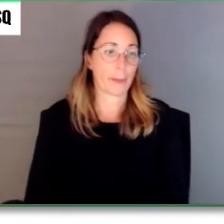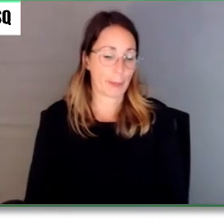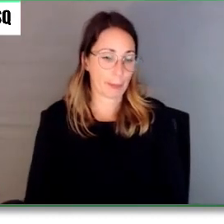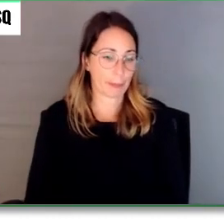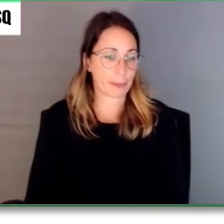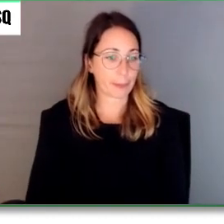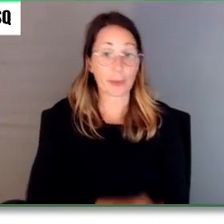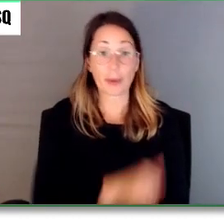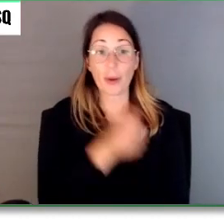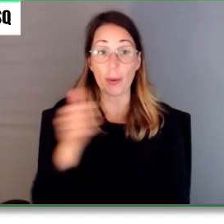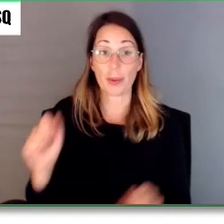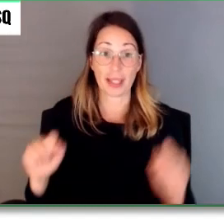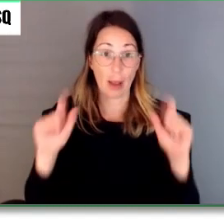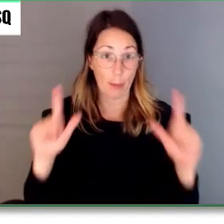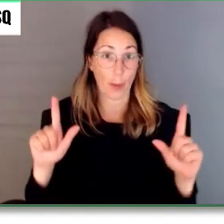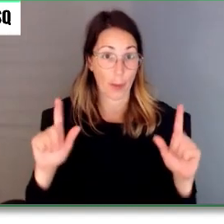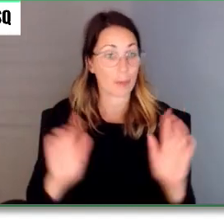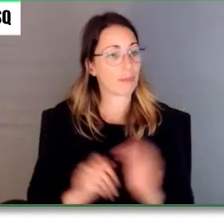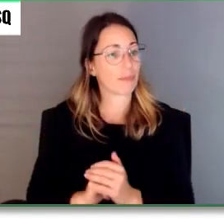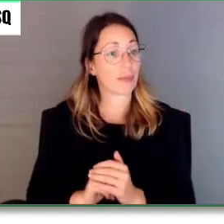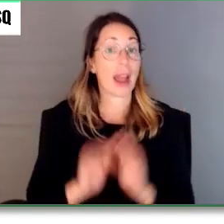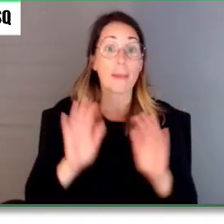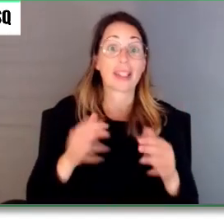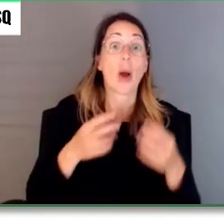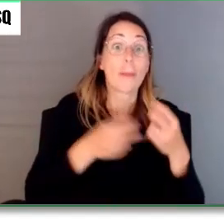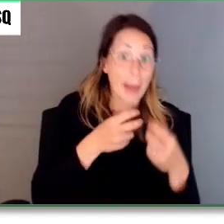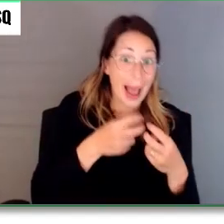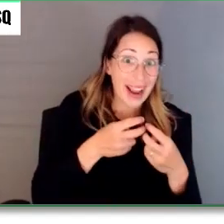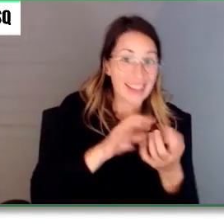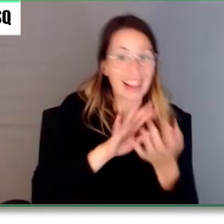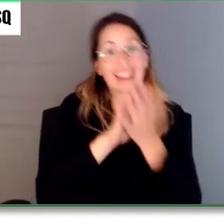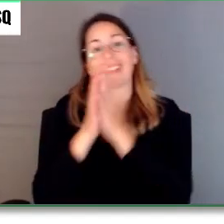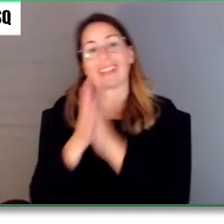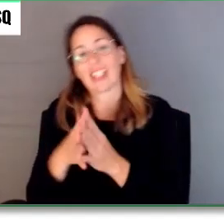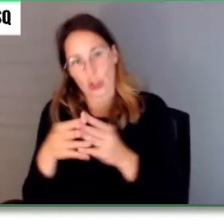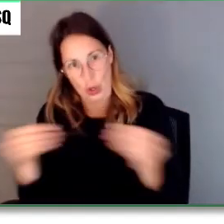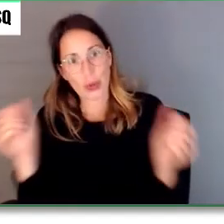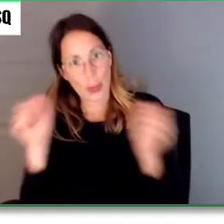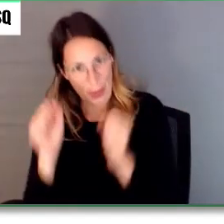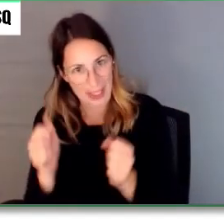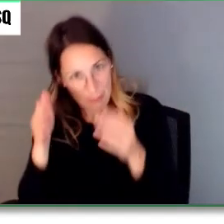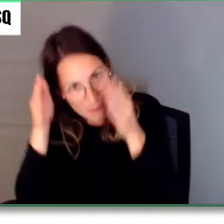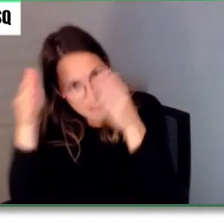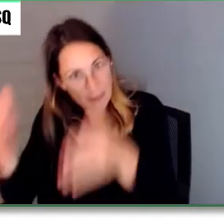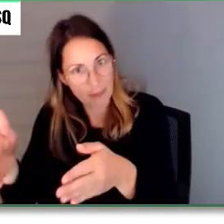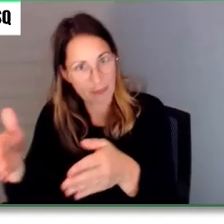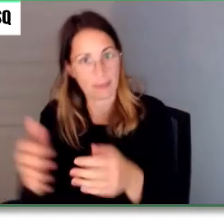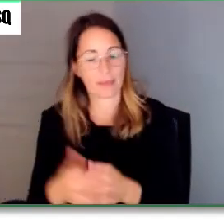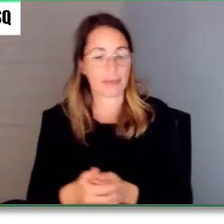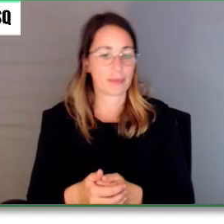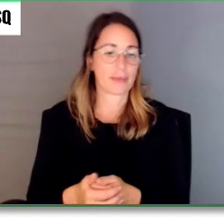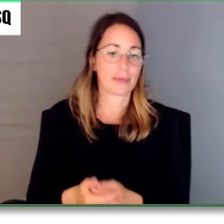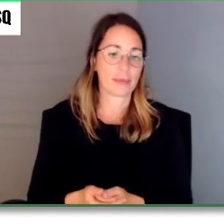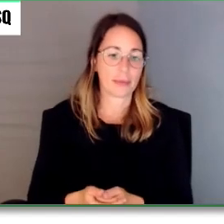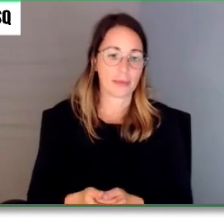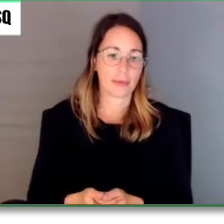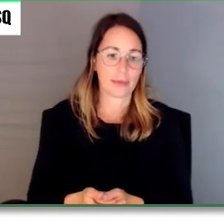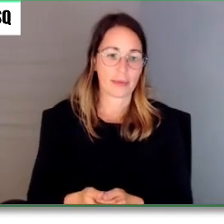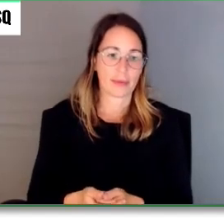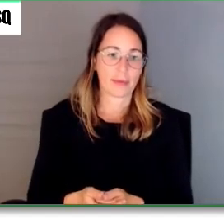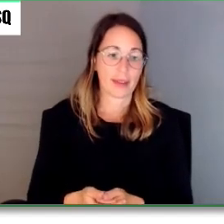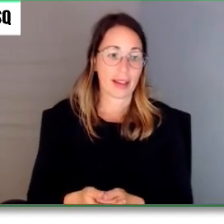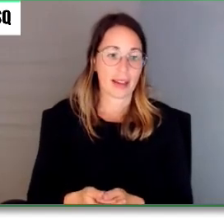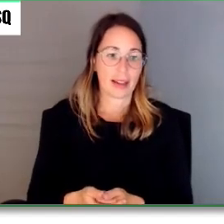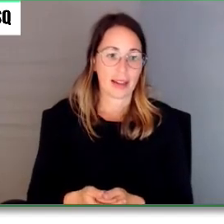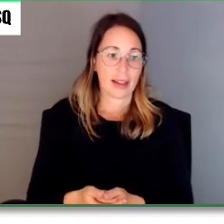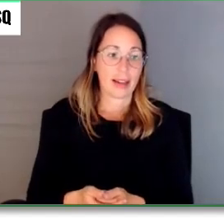Ensuite, nous sommes passés des problèmes aux solutions possibles. Ces solutions ont été soumises par nos participants pour